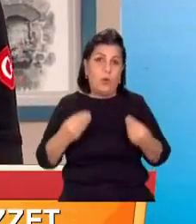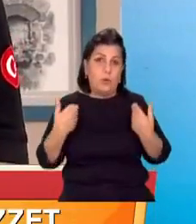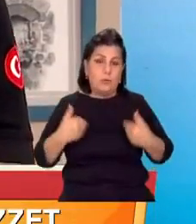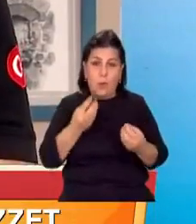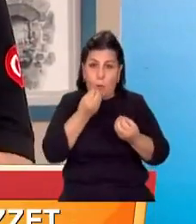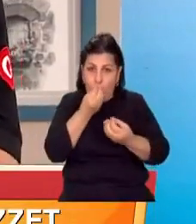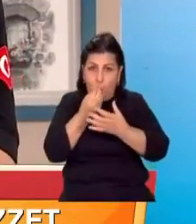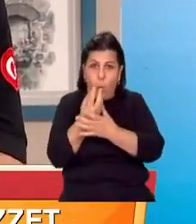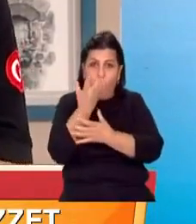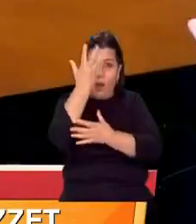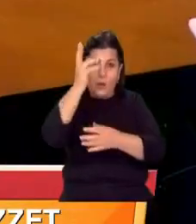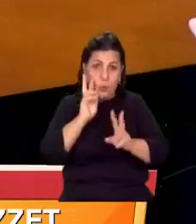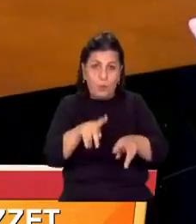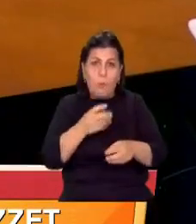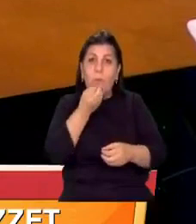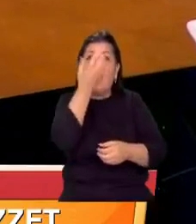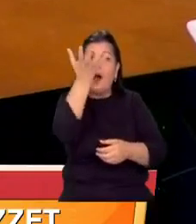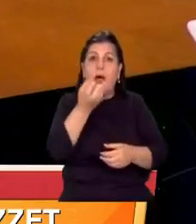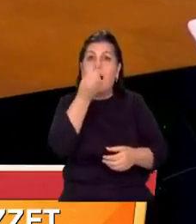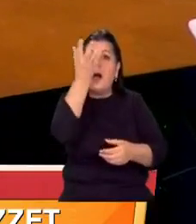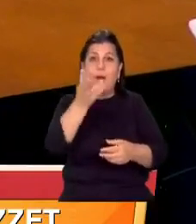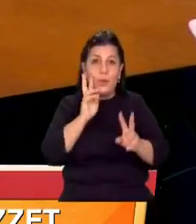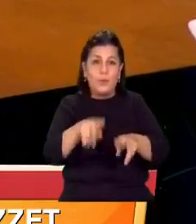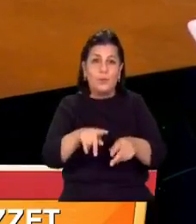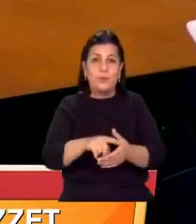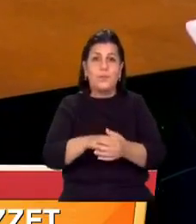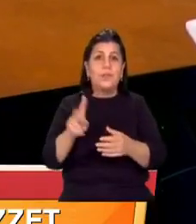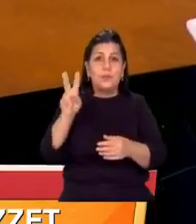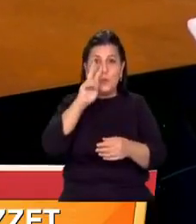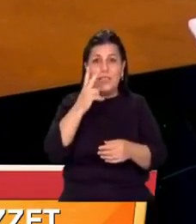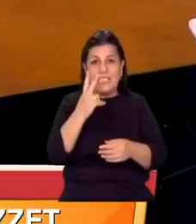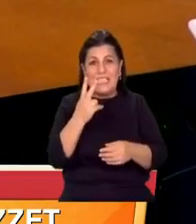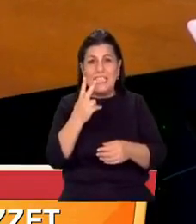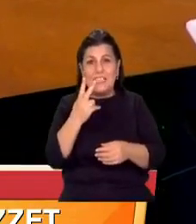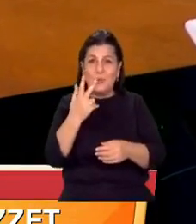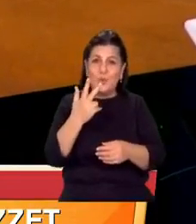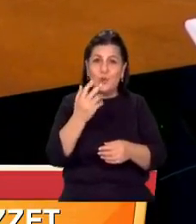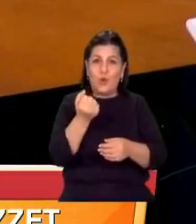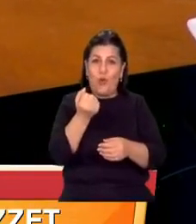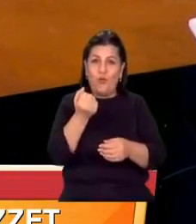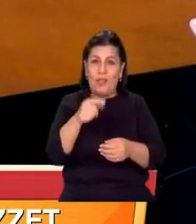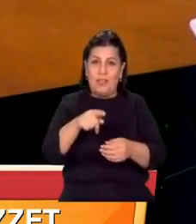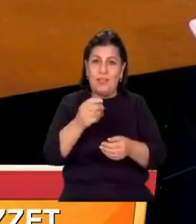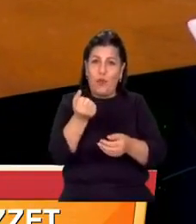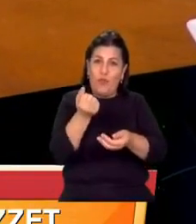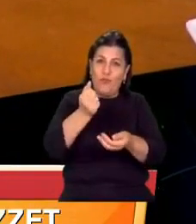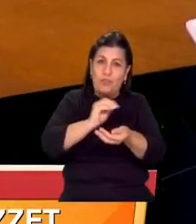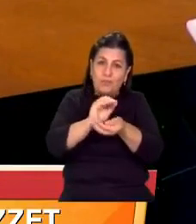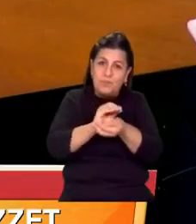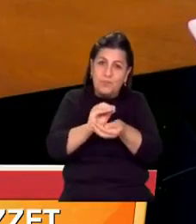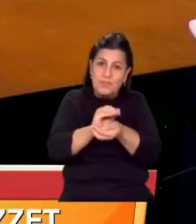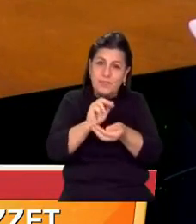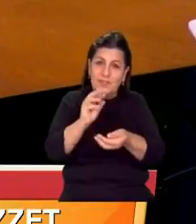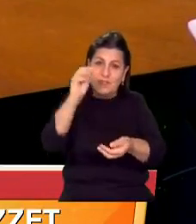buharlı görüyor musunuz bu arada mı Evet oluyor bu artmaya başladı köftemizi de herhalde koysak buradan yeter öyle değil mi